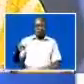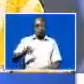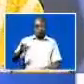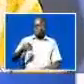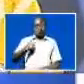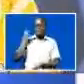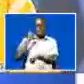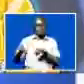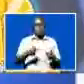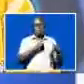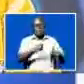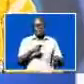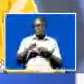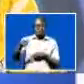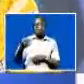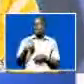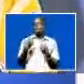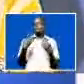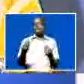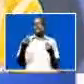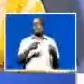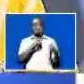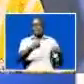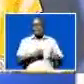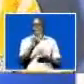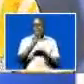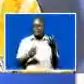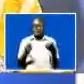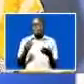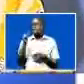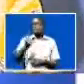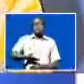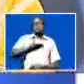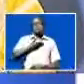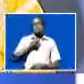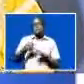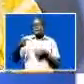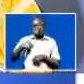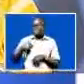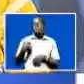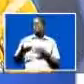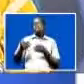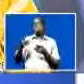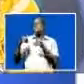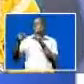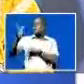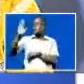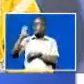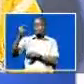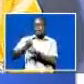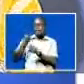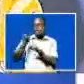roho ngumu kana roho legezi. Uwezi kitu kidogo ushaudhika. Mimi kitu kidogo nasema Mungu yuko